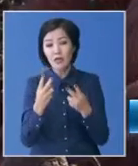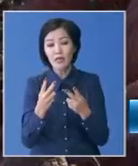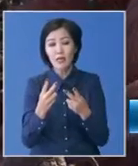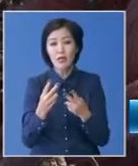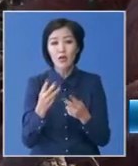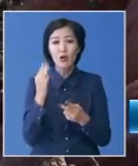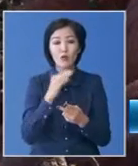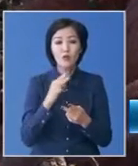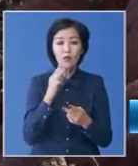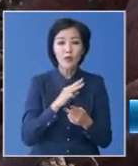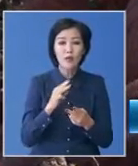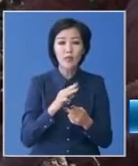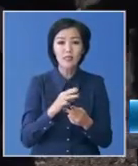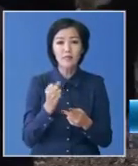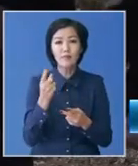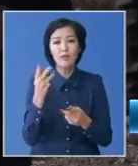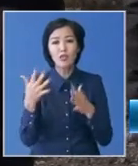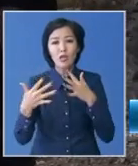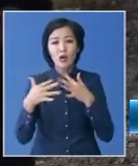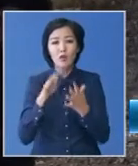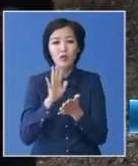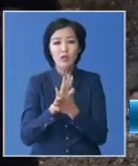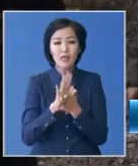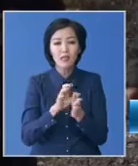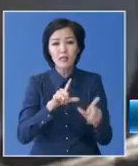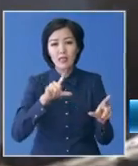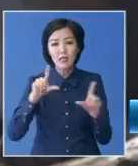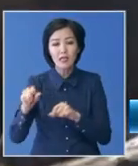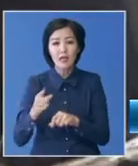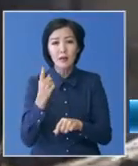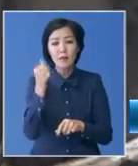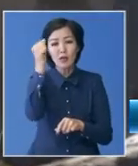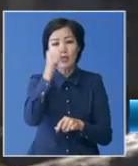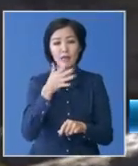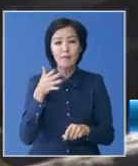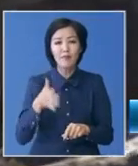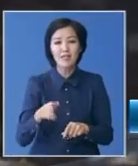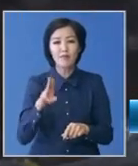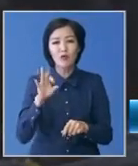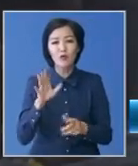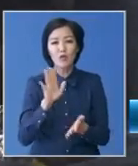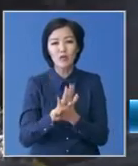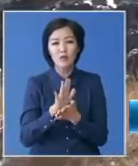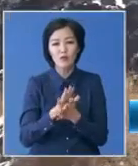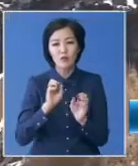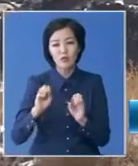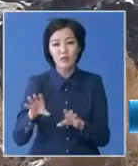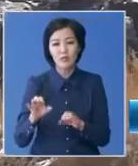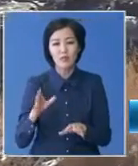бірнеше ауылдың тұрмыстық қатты қалдықтары төгіледі. Жалпы жылына 5000 тоннаға дейін қоқыс жиналады.